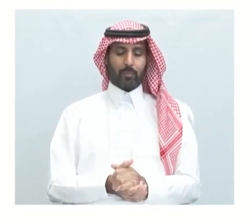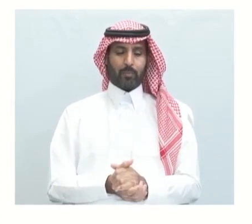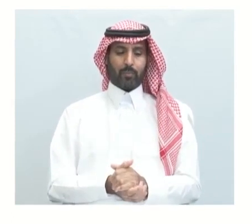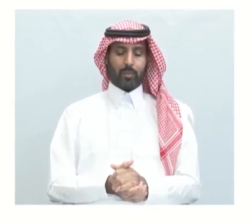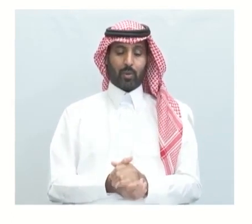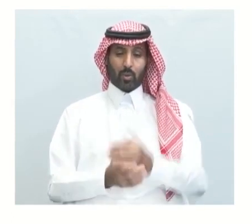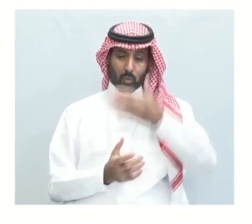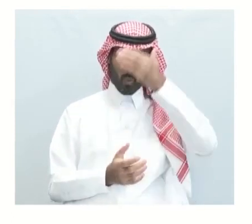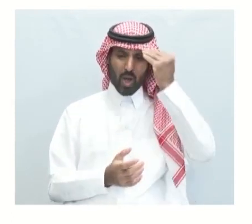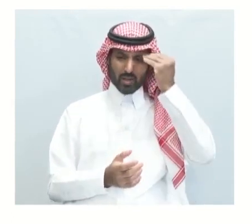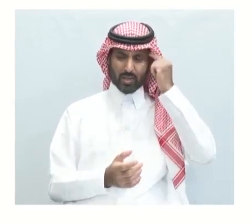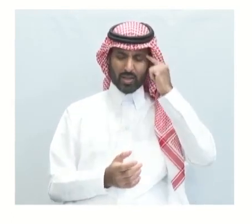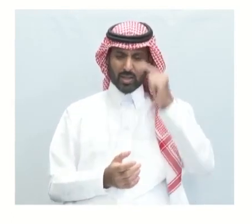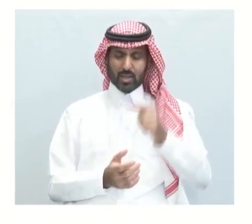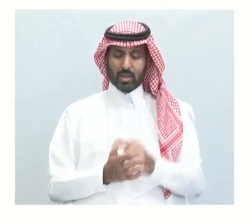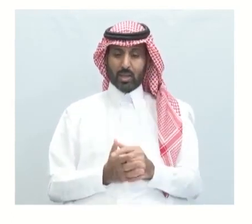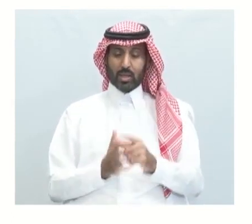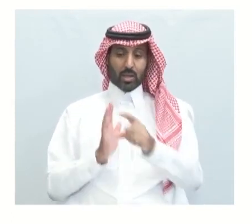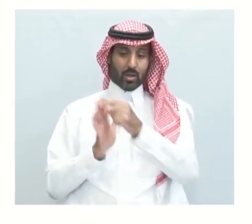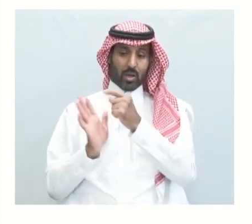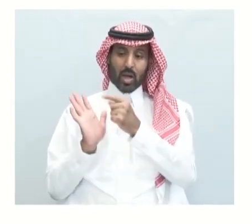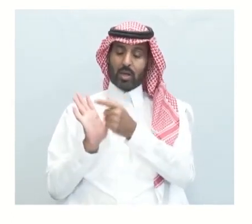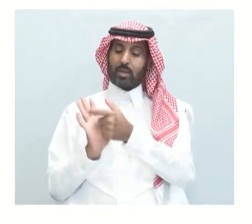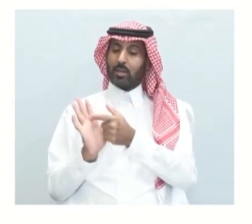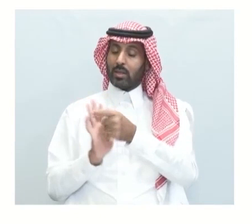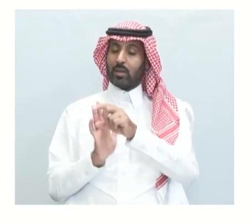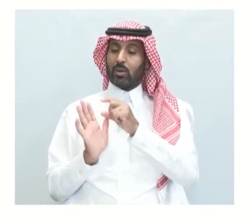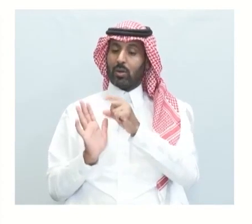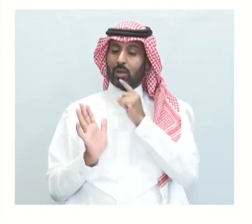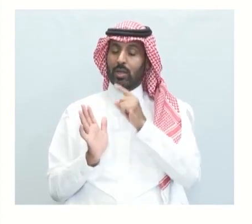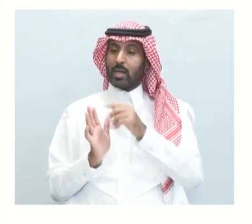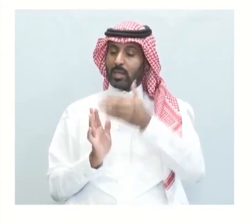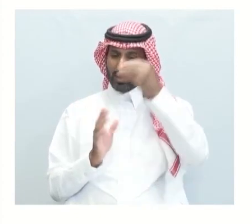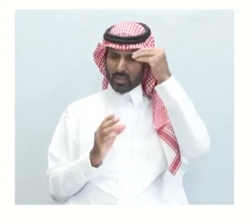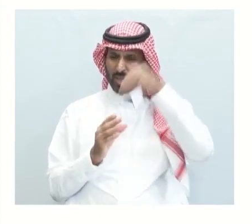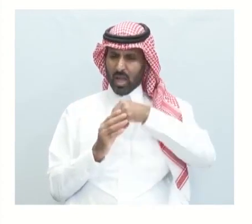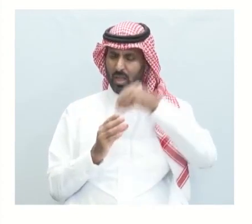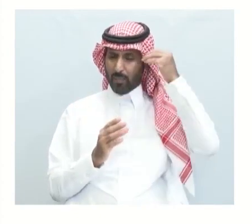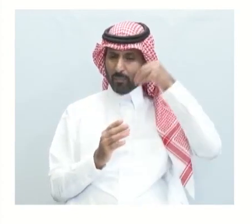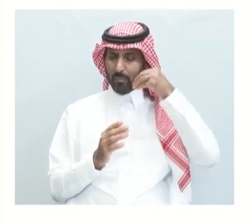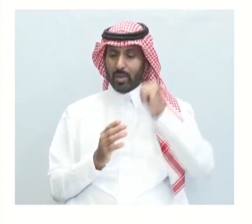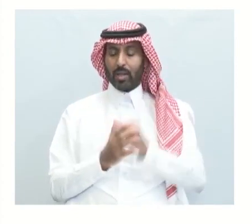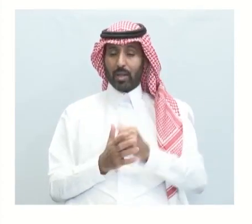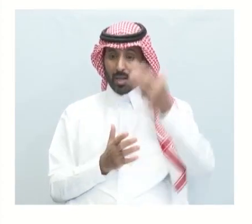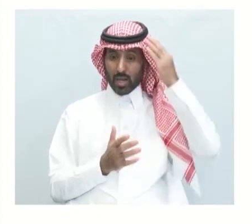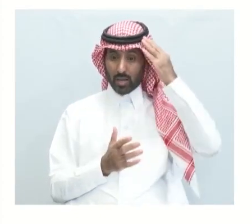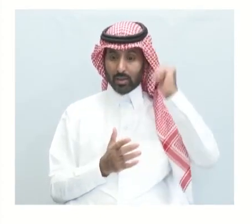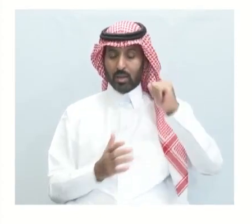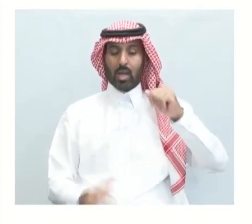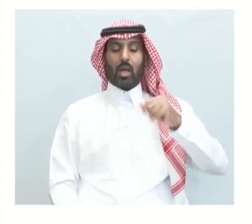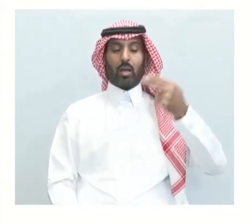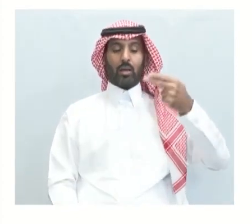عنوان الراس ودائما يخزن فيما يسمى بالهد كمتغير خاص مستقل يسمى الهند اذا اذا